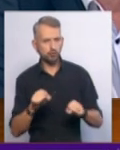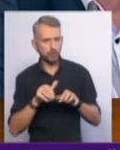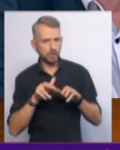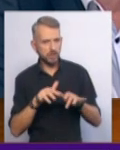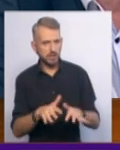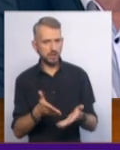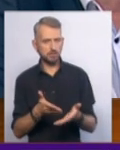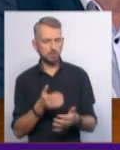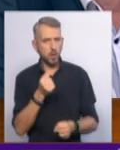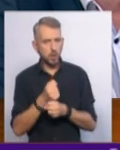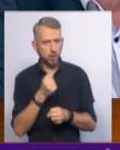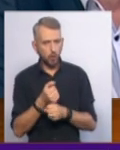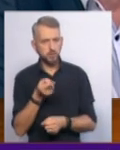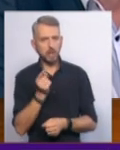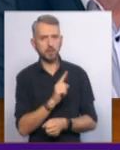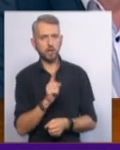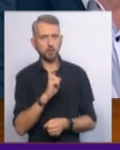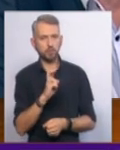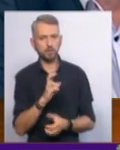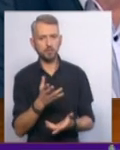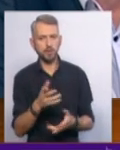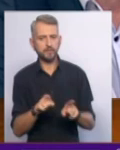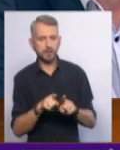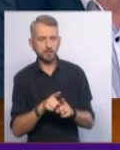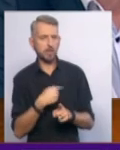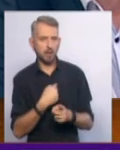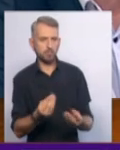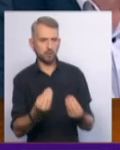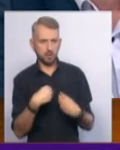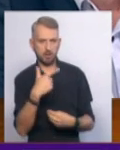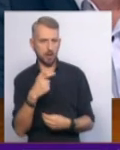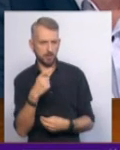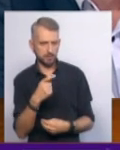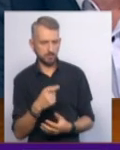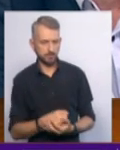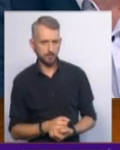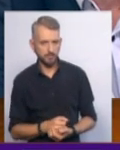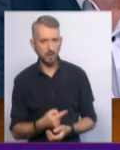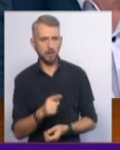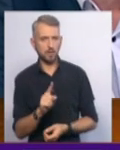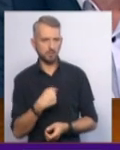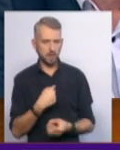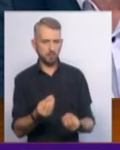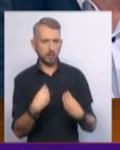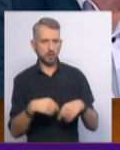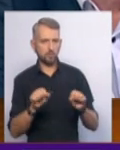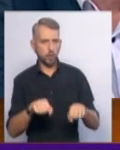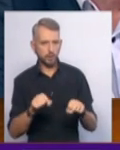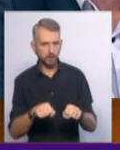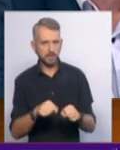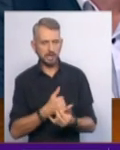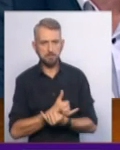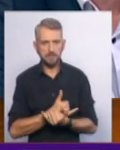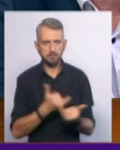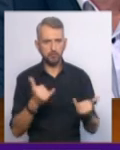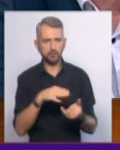робить на те, щоб все ж таки нам дали газопостачання, нам дали можливість забезпечити